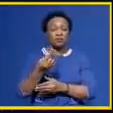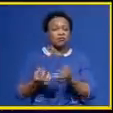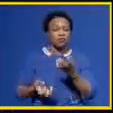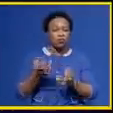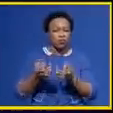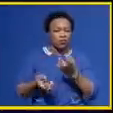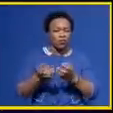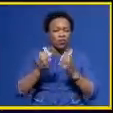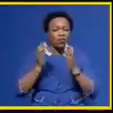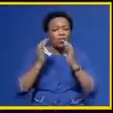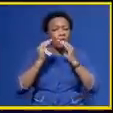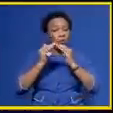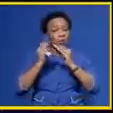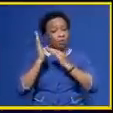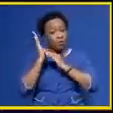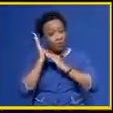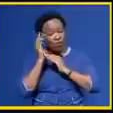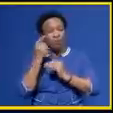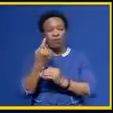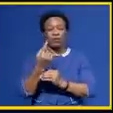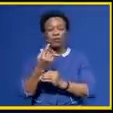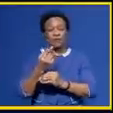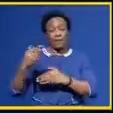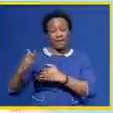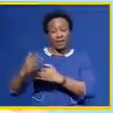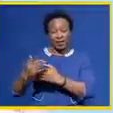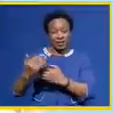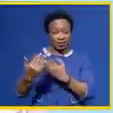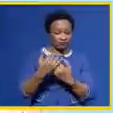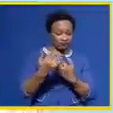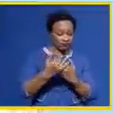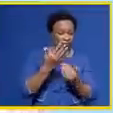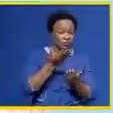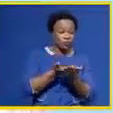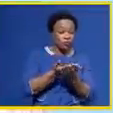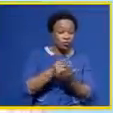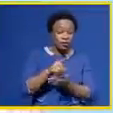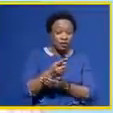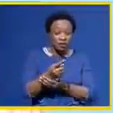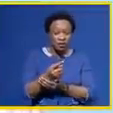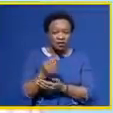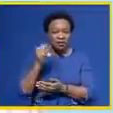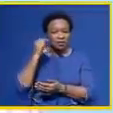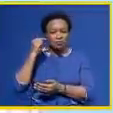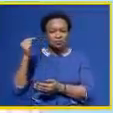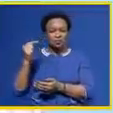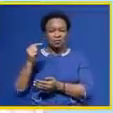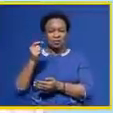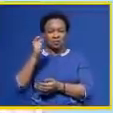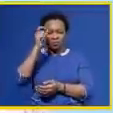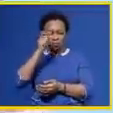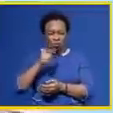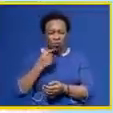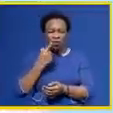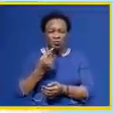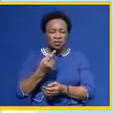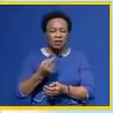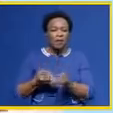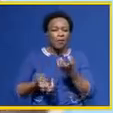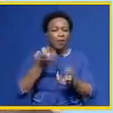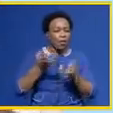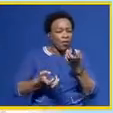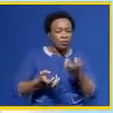Tumefika shuleni hapo ambapo majirani wametujuza walichokishuhudia. Tukasikia watu wanasema kuna haka moto. Kutoka